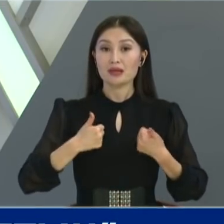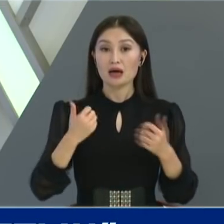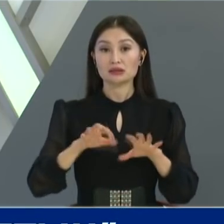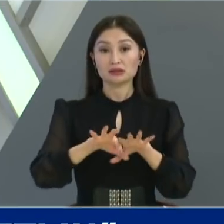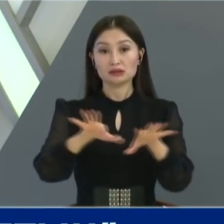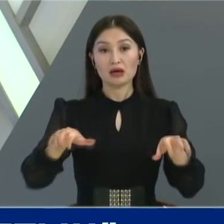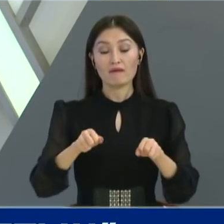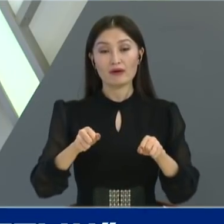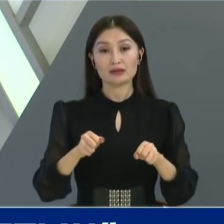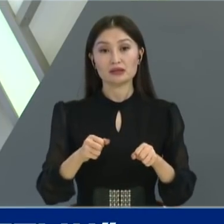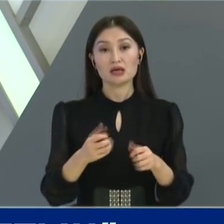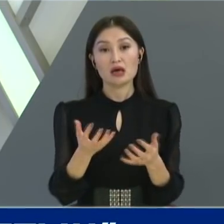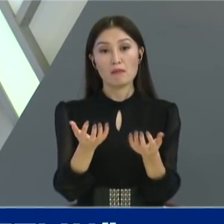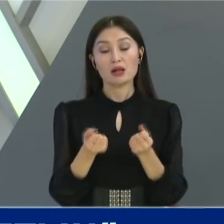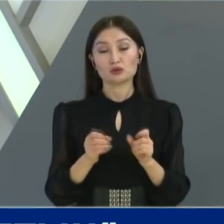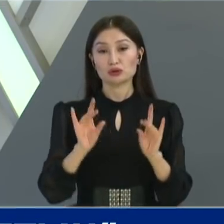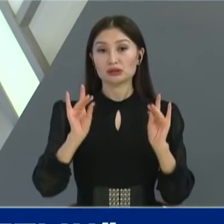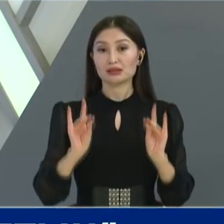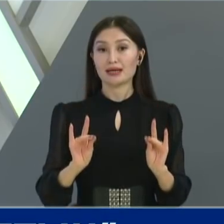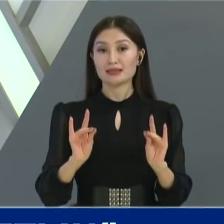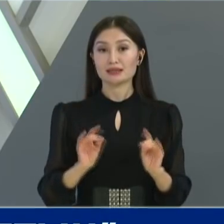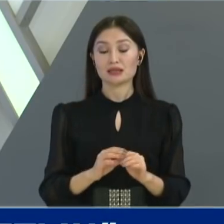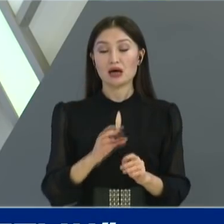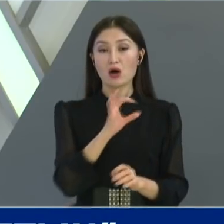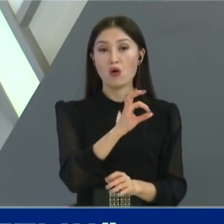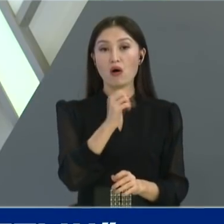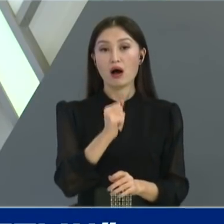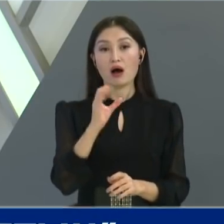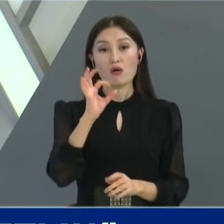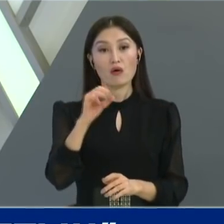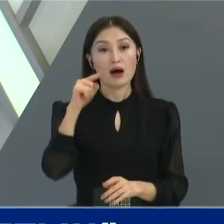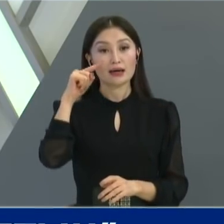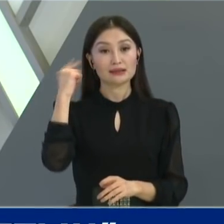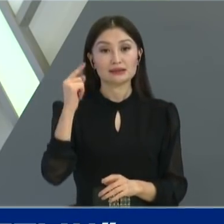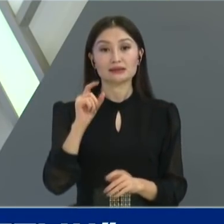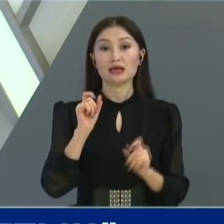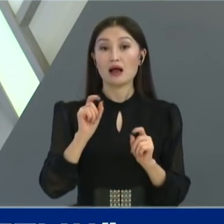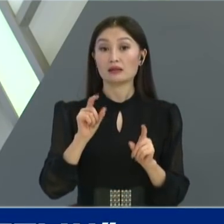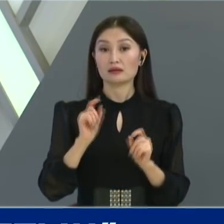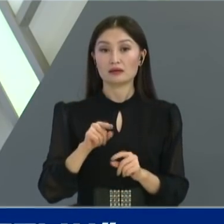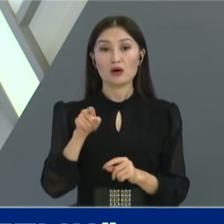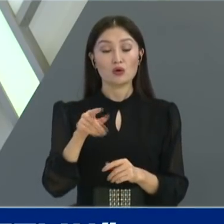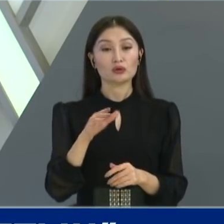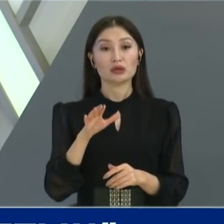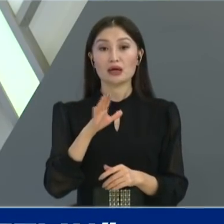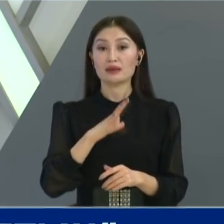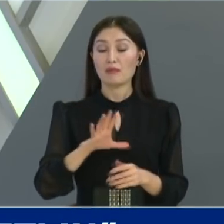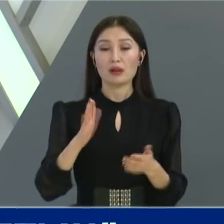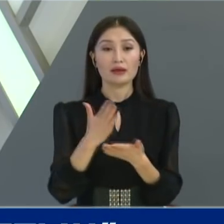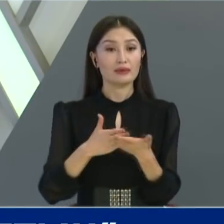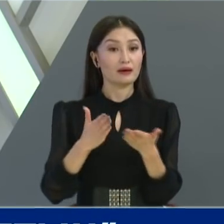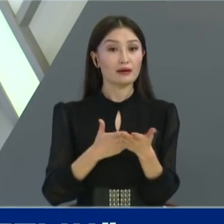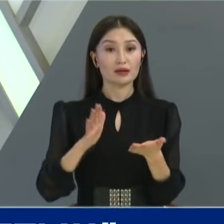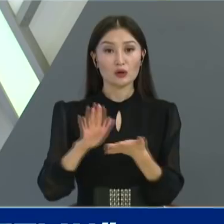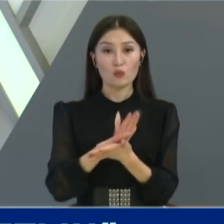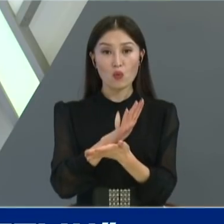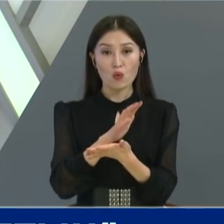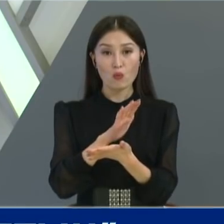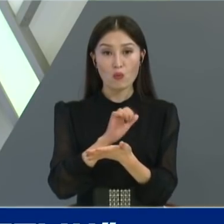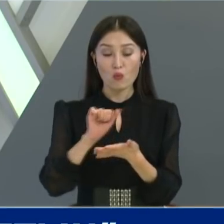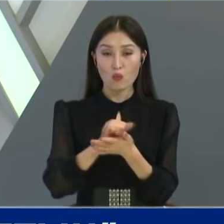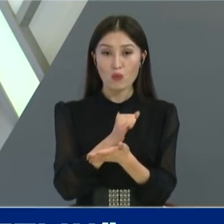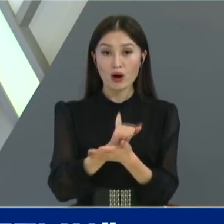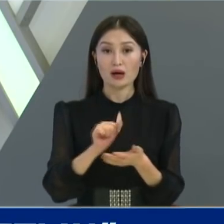захватить и получить кресло акционерного общества «Кыргыз-Алтын». Но так как у него не было никаких бумаг, никакого